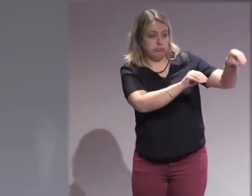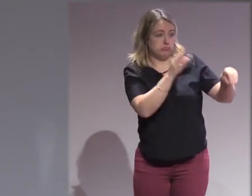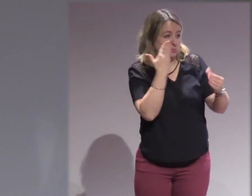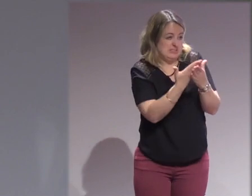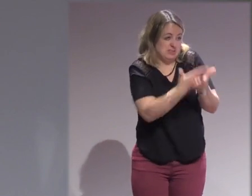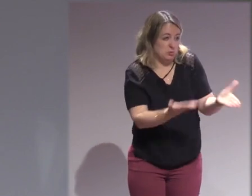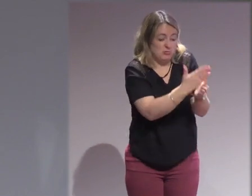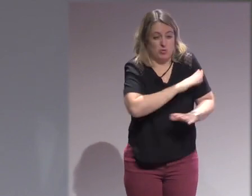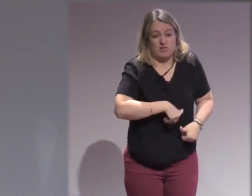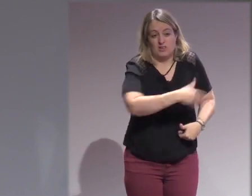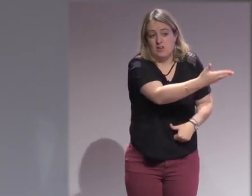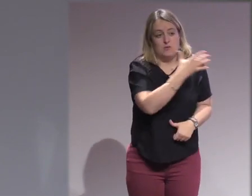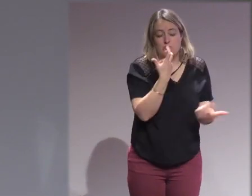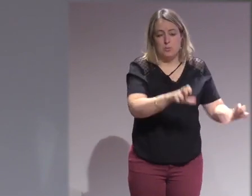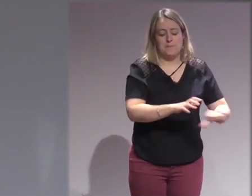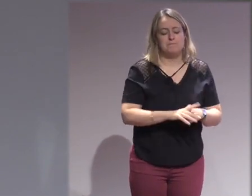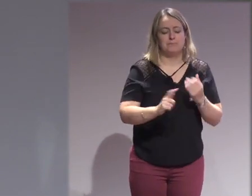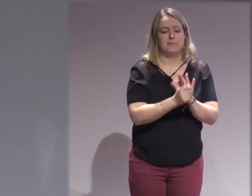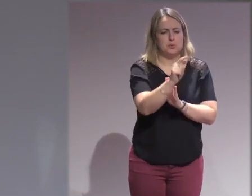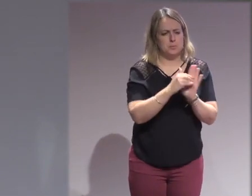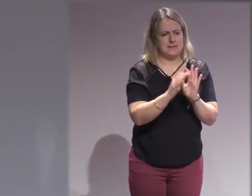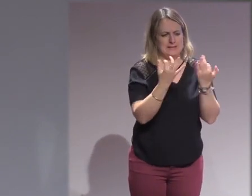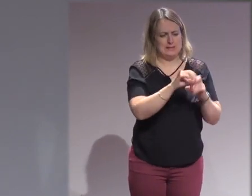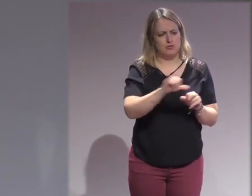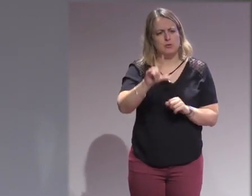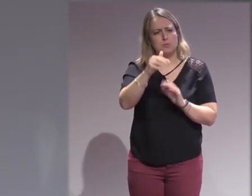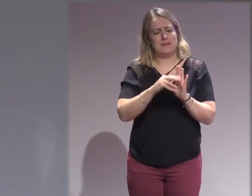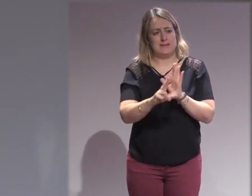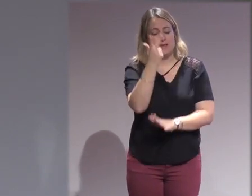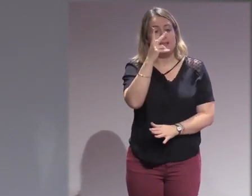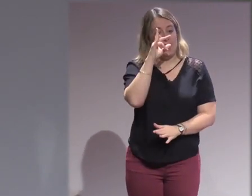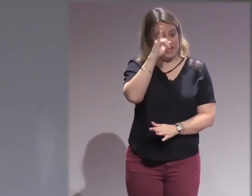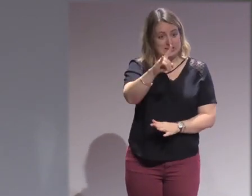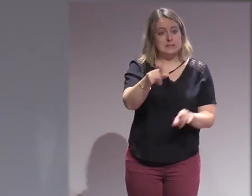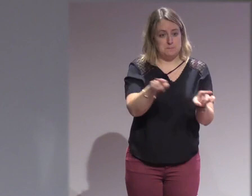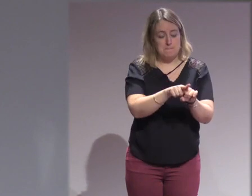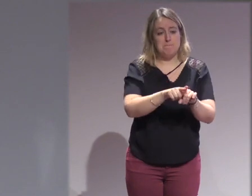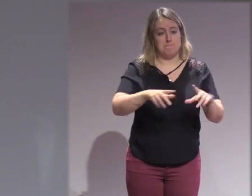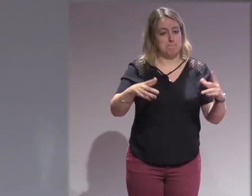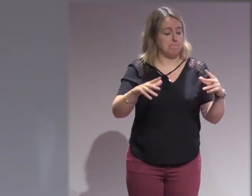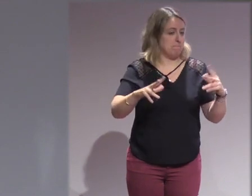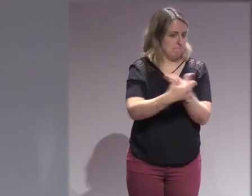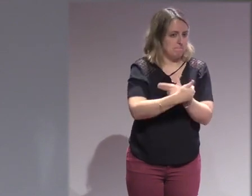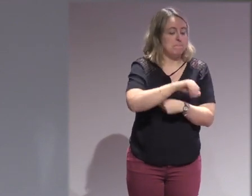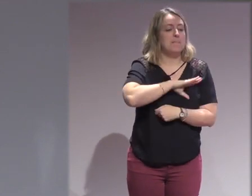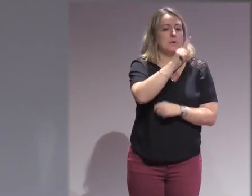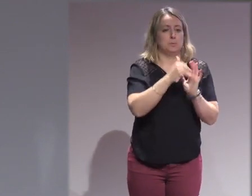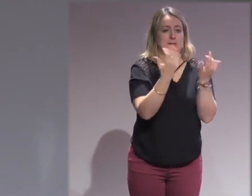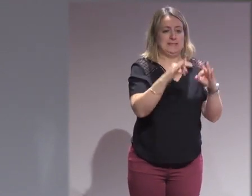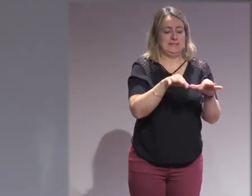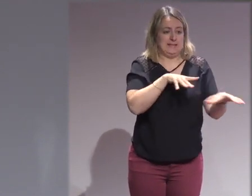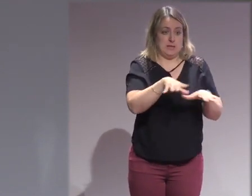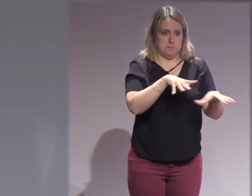comme ça. Entre 2010 et 2013, Haïti a temporairement stoppé les adoptions internationales parce qu'il y a eu le séisme en 2010 et